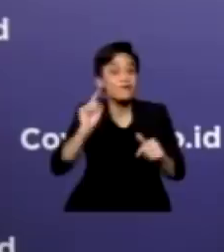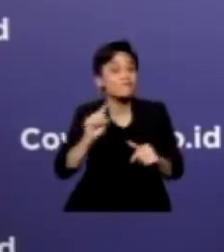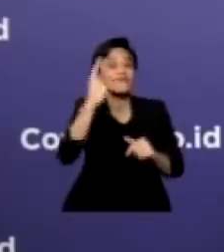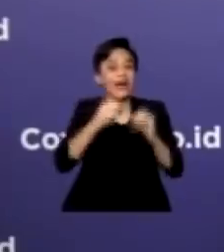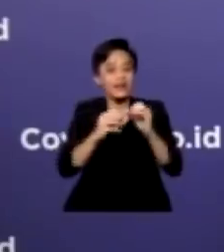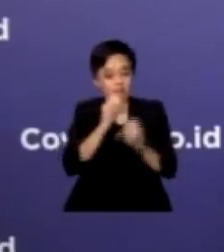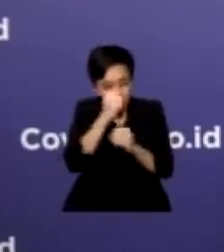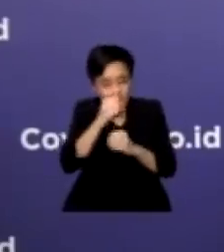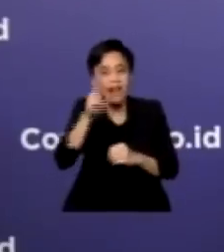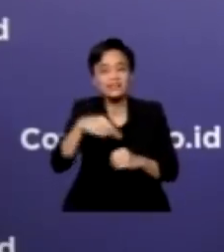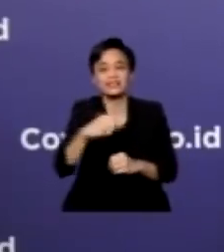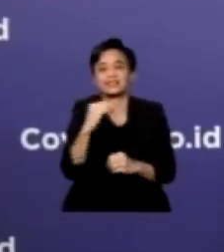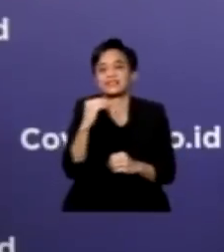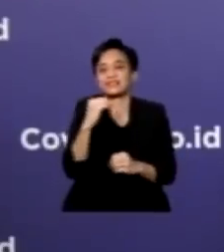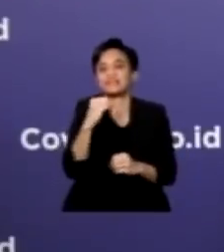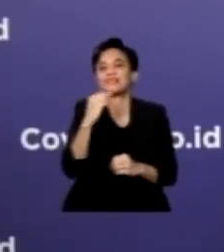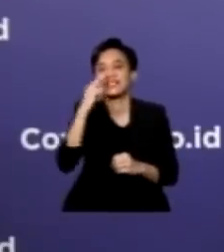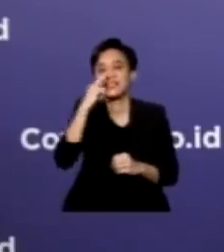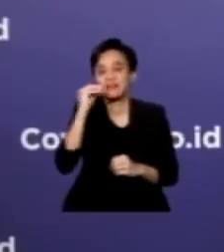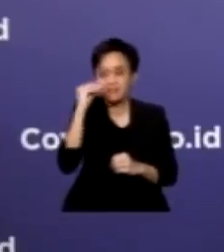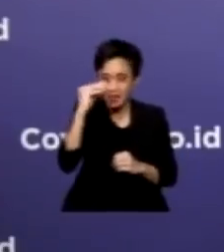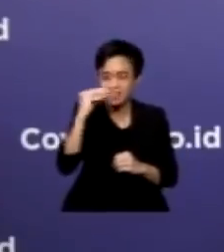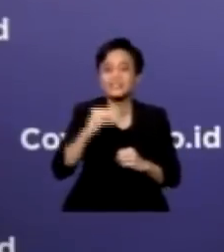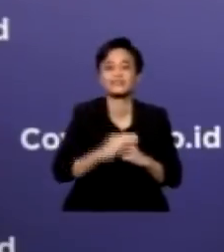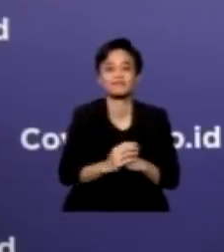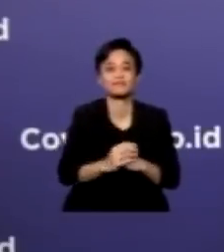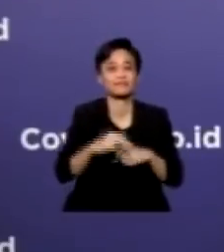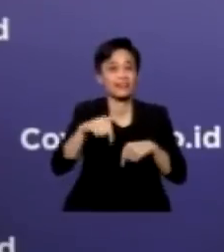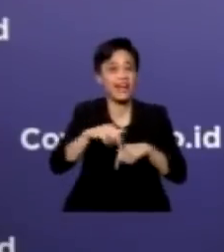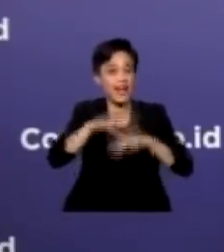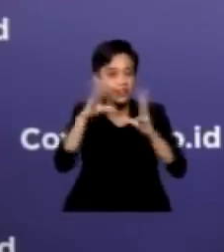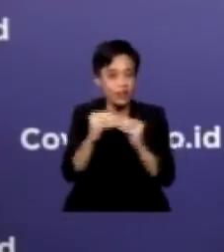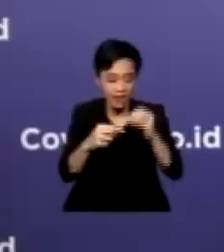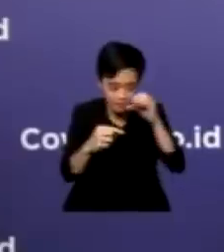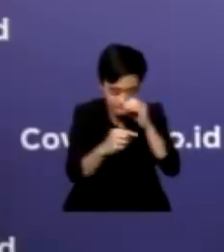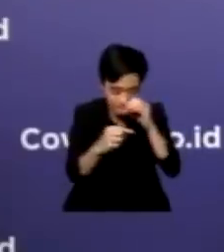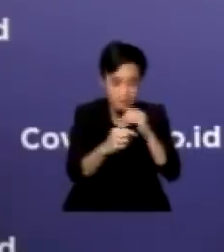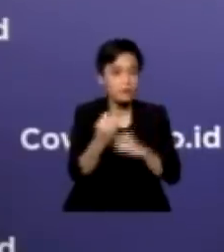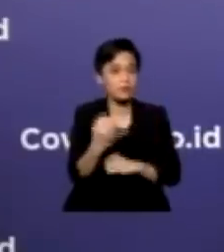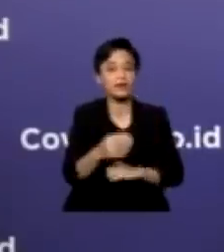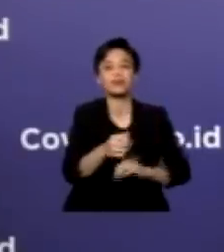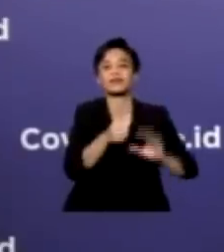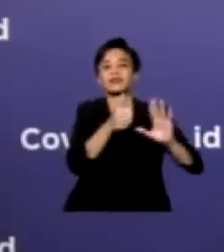hari ini. Sehingga total pemeriksaan yang kita periksa untuk spesimen sampai dengan hari ini adalah